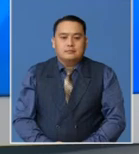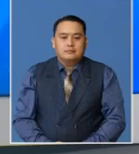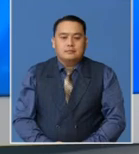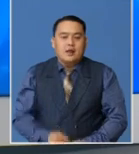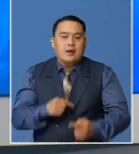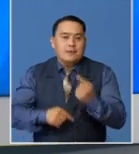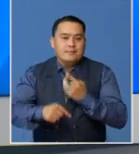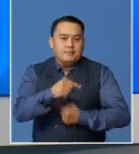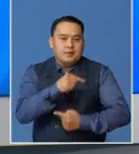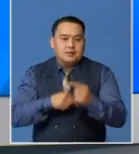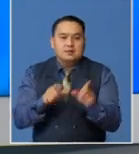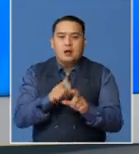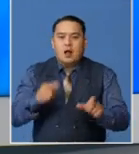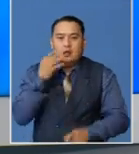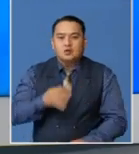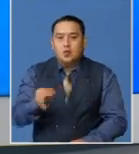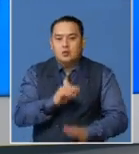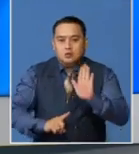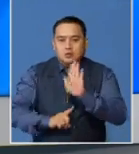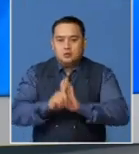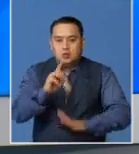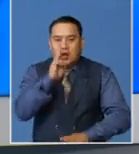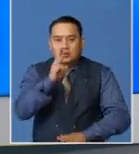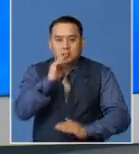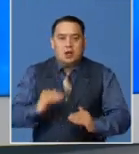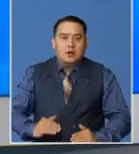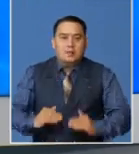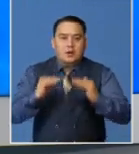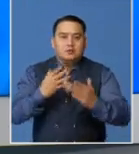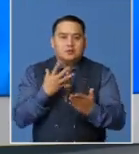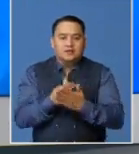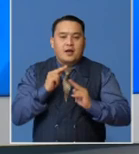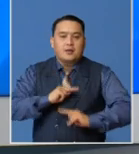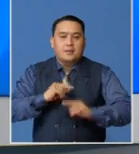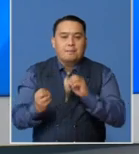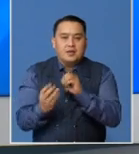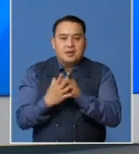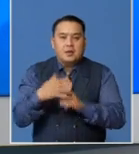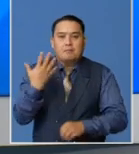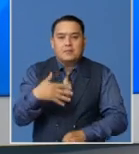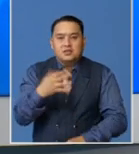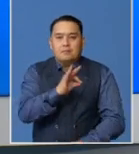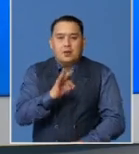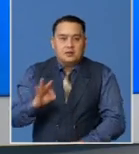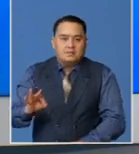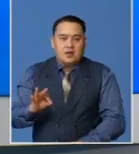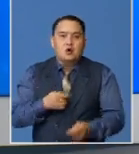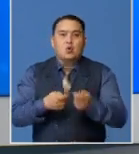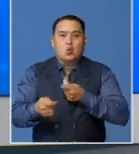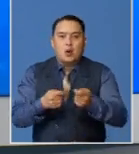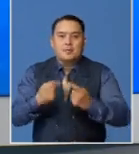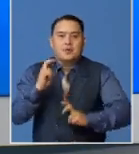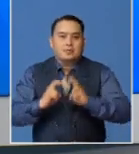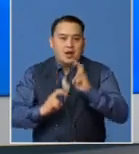бизнесмен алматинской области начали поднимать заработные платы своим сотрудникам от 15 до 50 процентов так